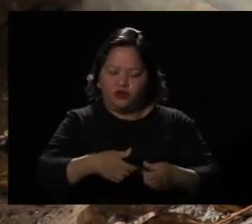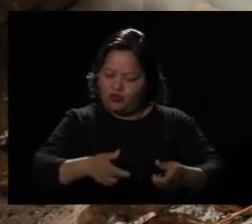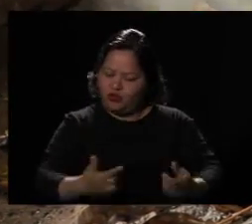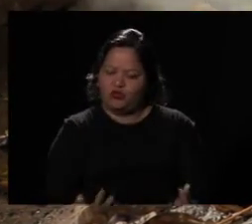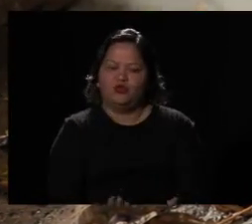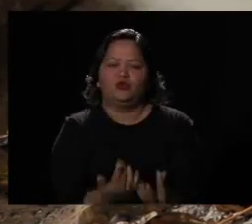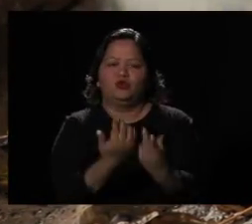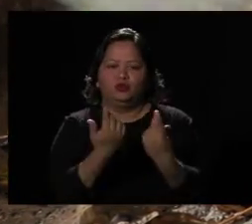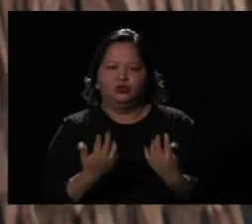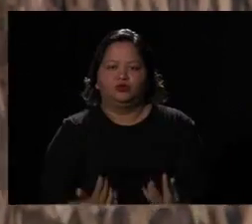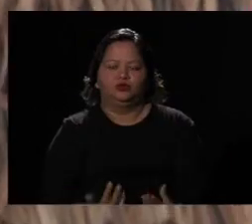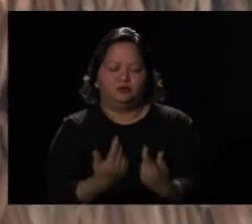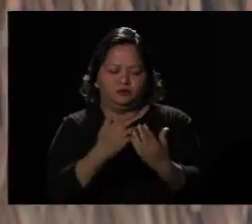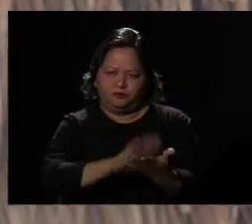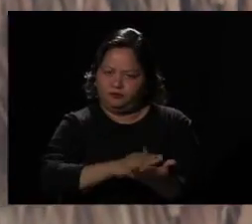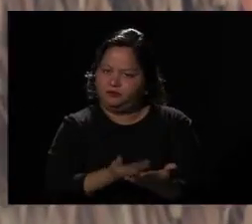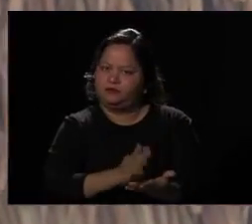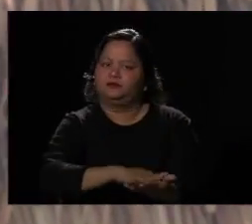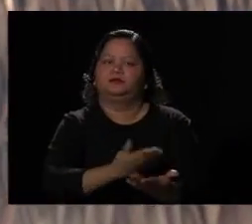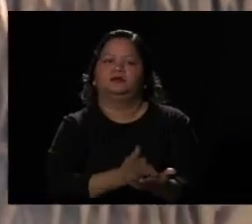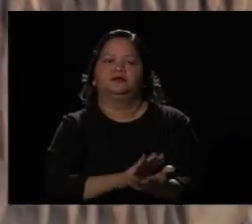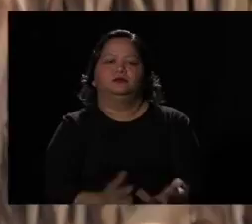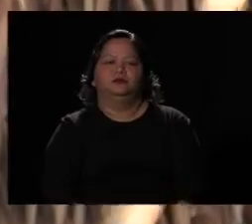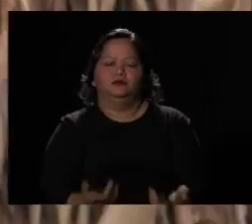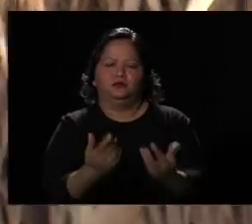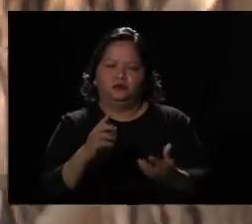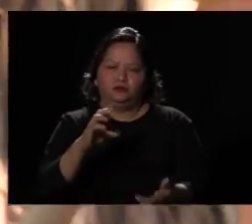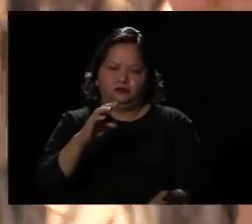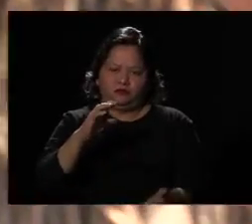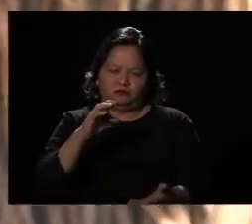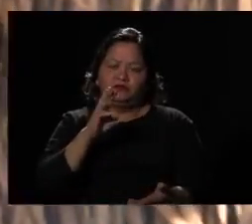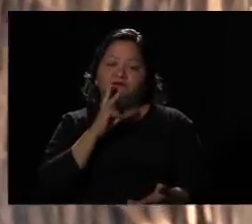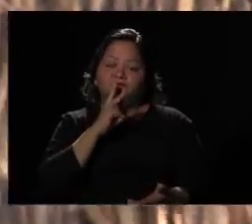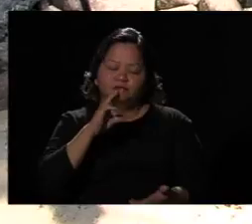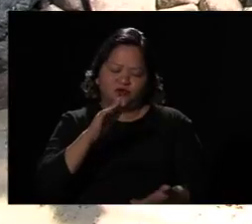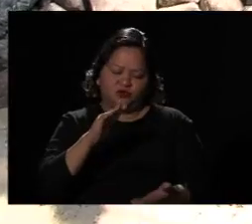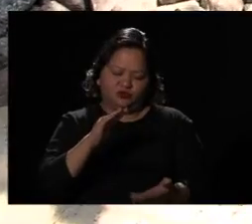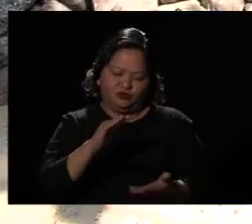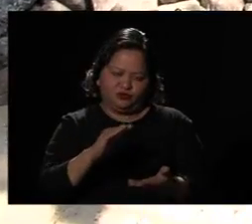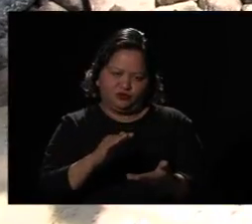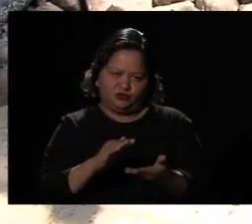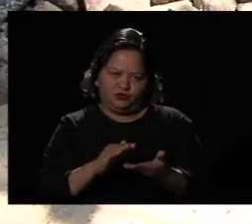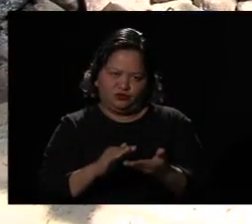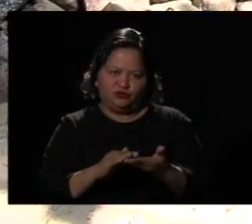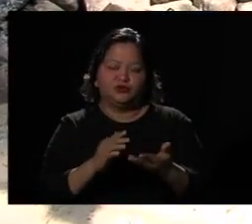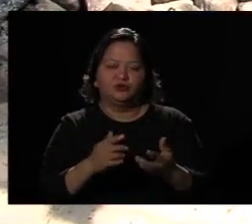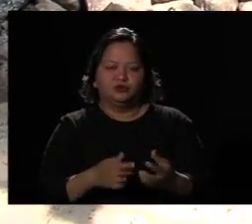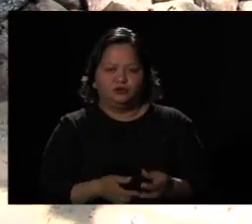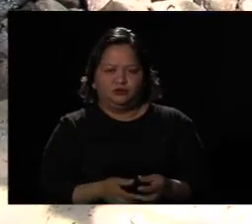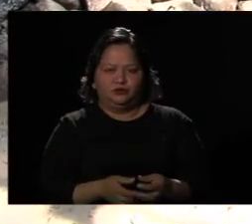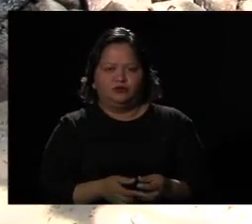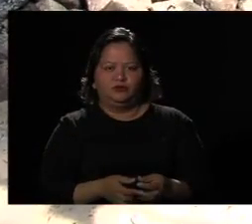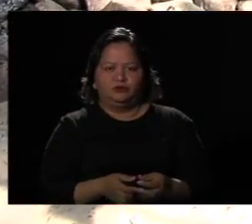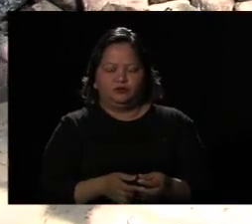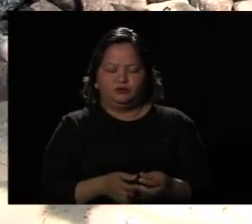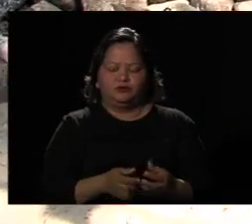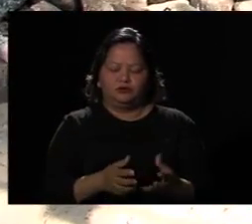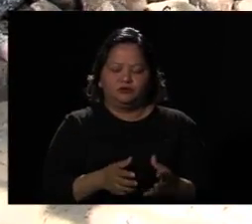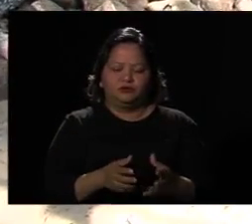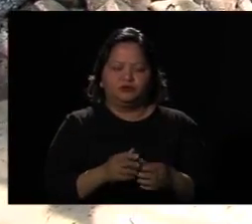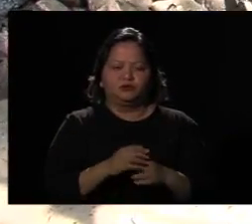ilanyanya. Amot zinafay tataw-taw. Guahalokwi